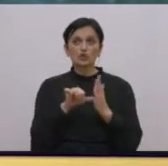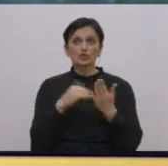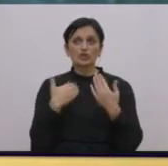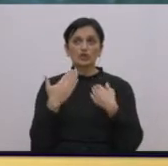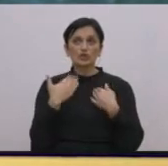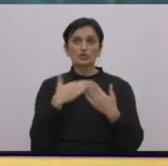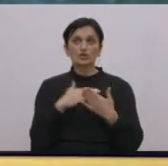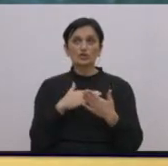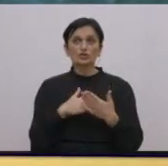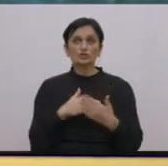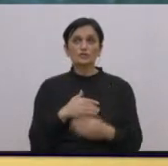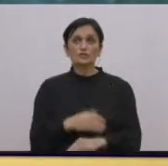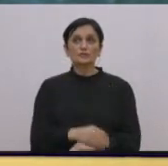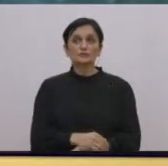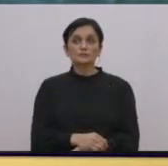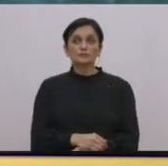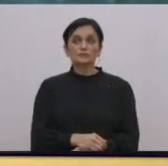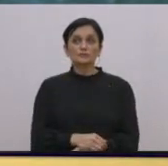chartot kenchiskhis rejime.